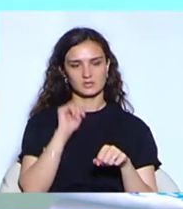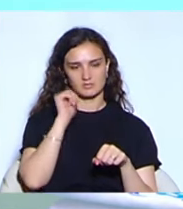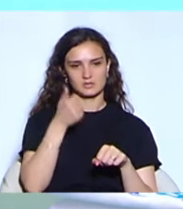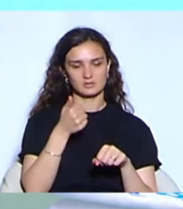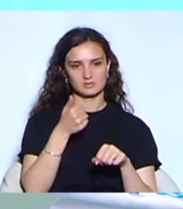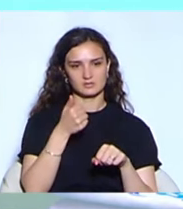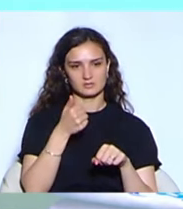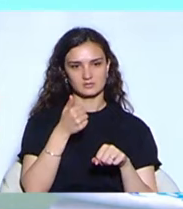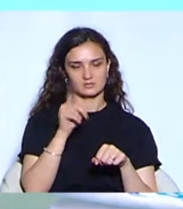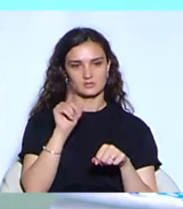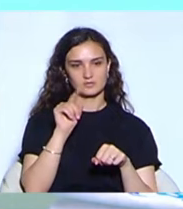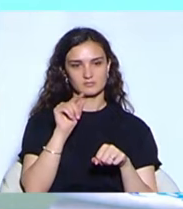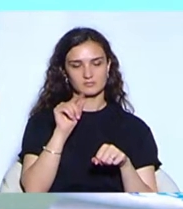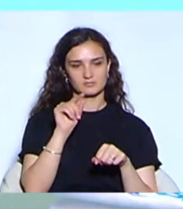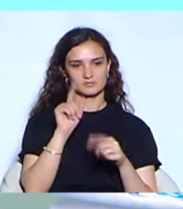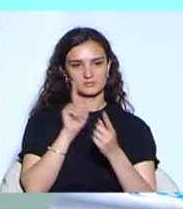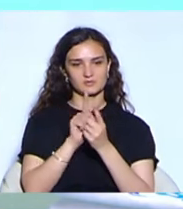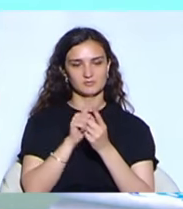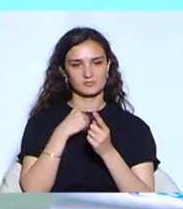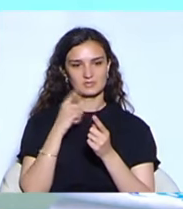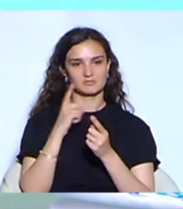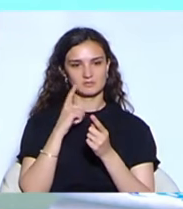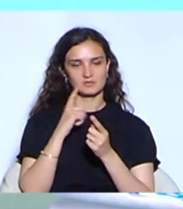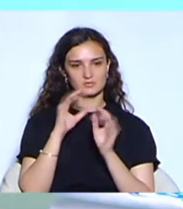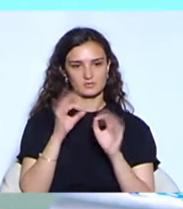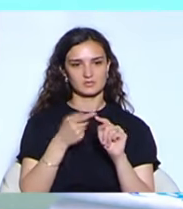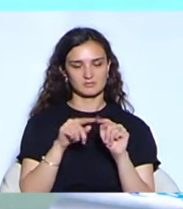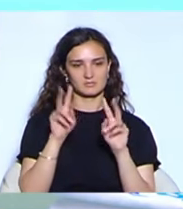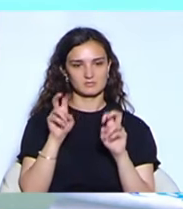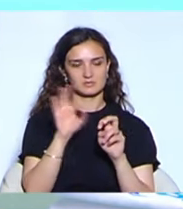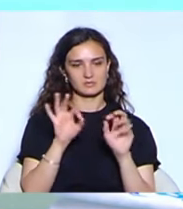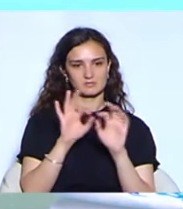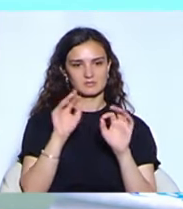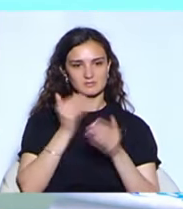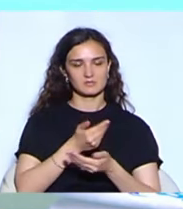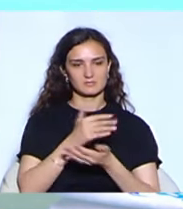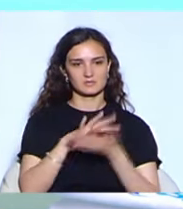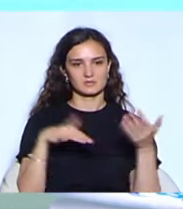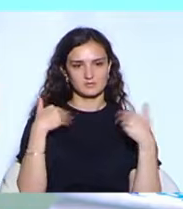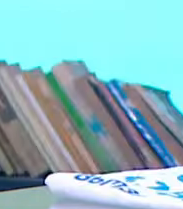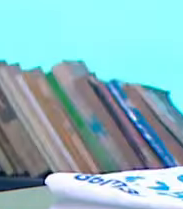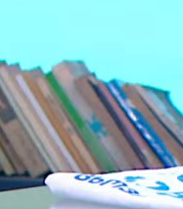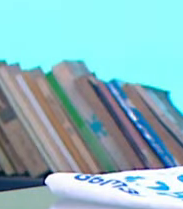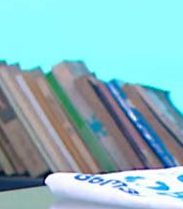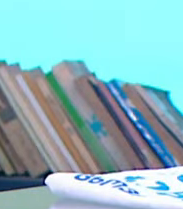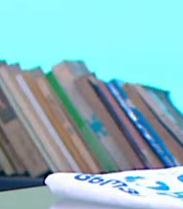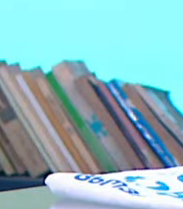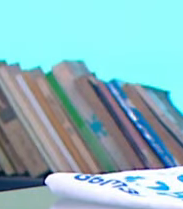ხვალ უკაცრავად ორშაბათს შევხვდებით ჩვენ ერთმანეთს, სწორედ ამ თემაზე სასაუბროდ. ნახვამდის ღირსეულებას გისურვებთ.